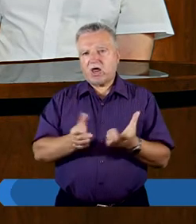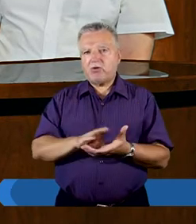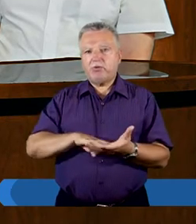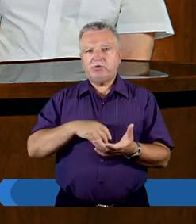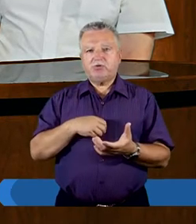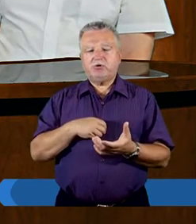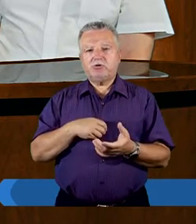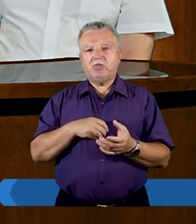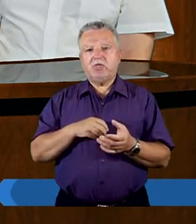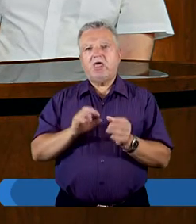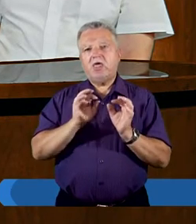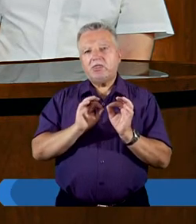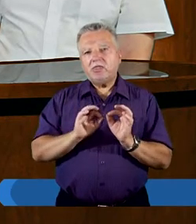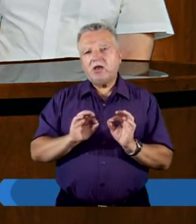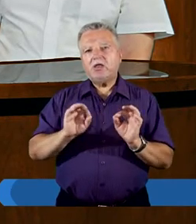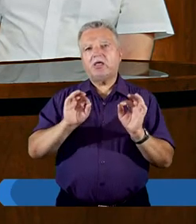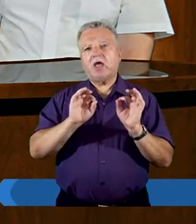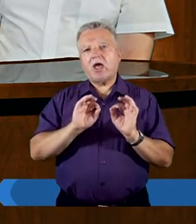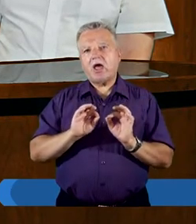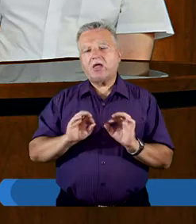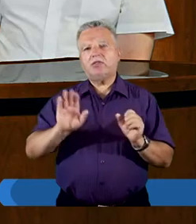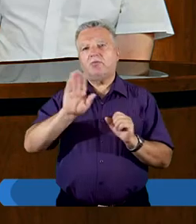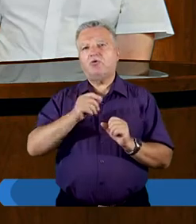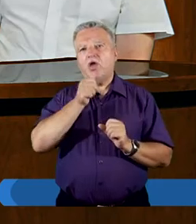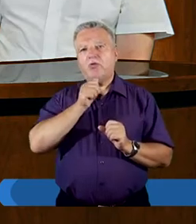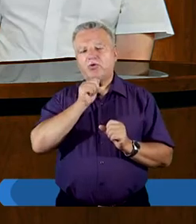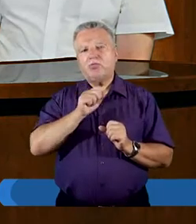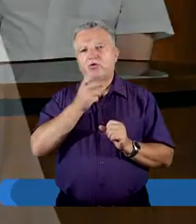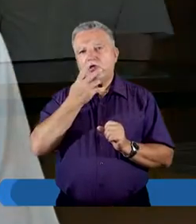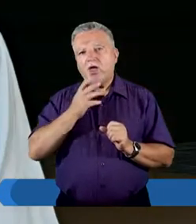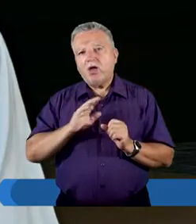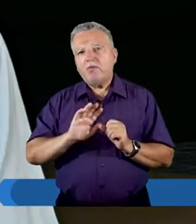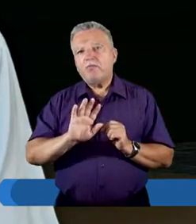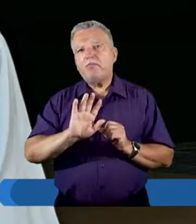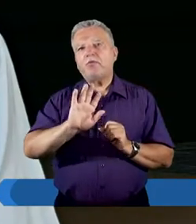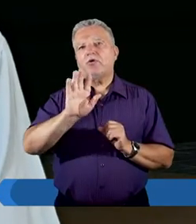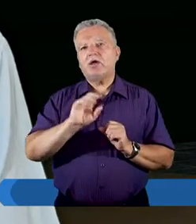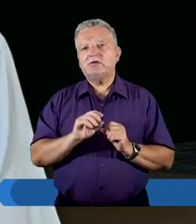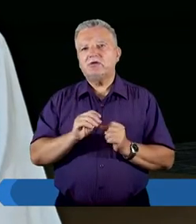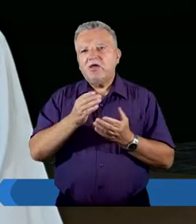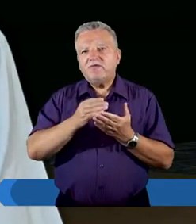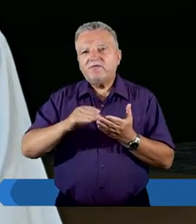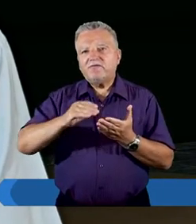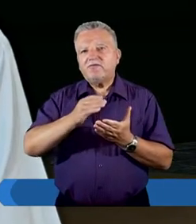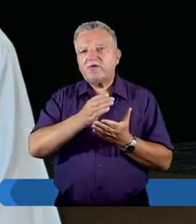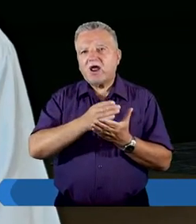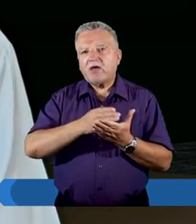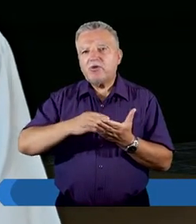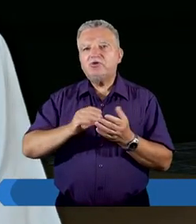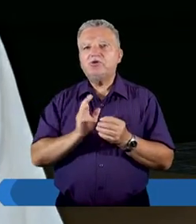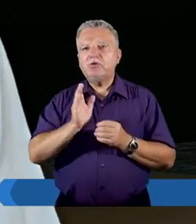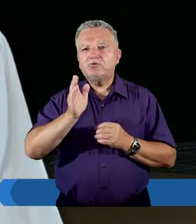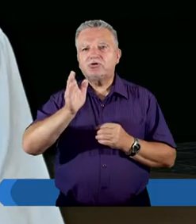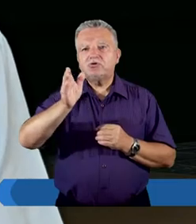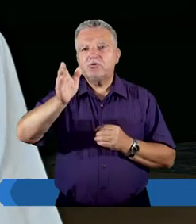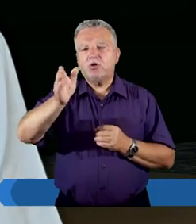jak delikatnie Pan Bóg próbuje przedstawić takie fragmenciki tej